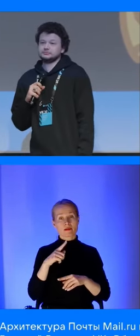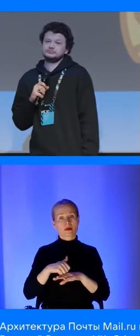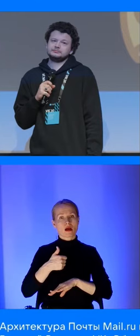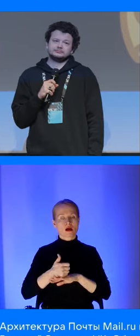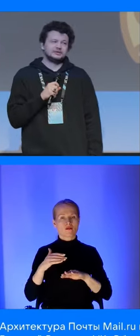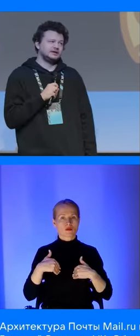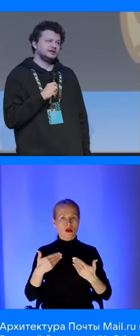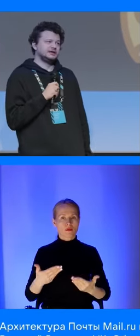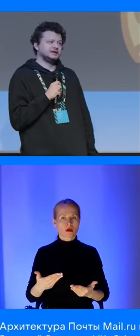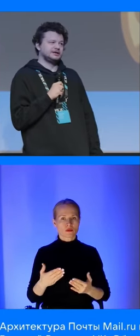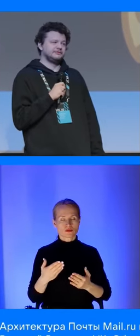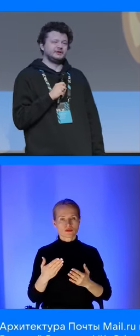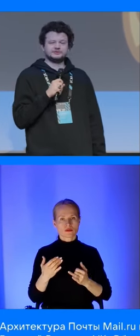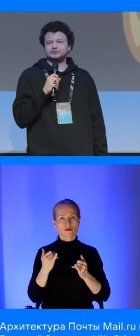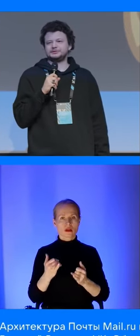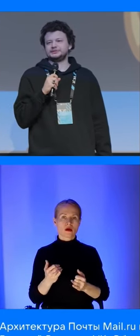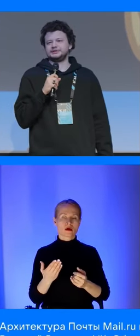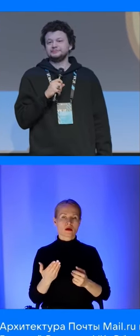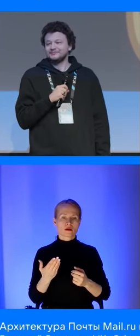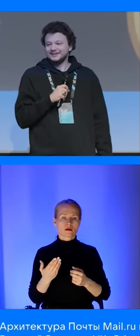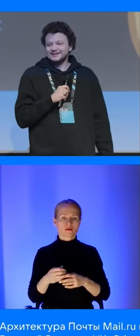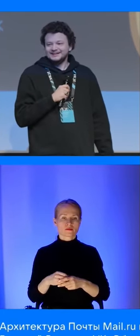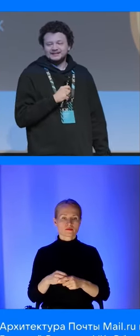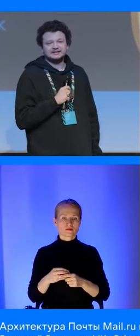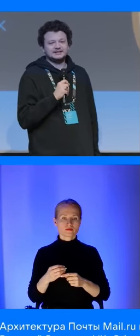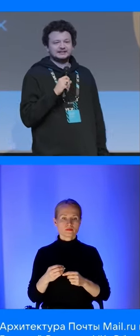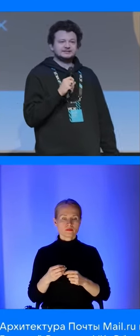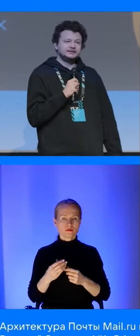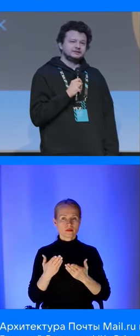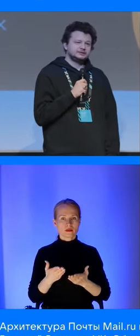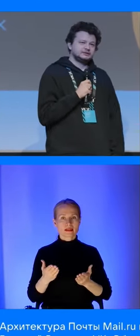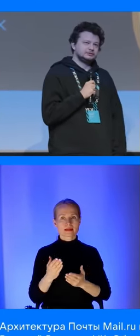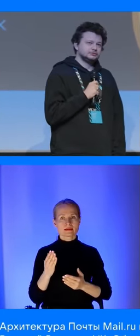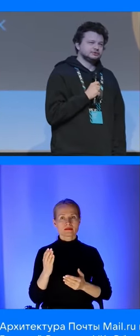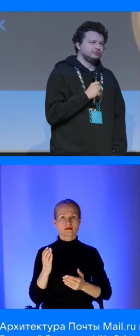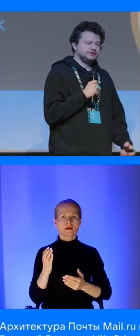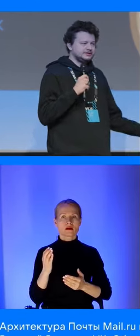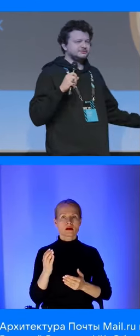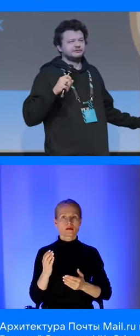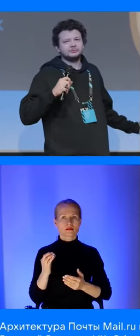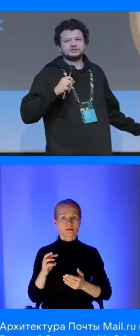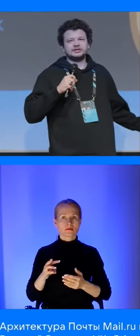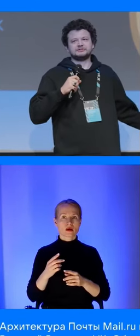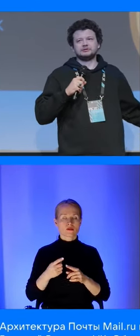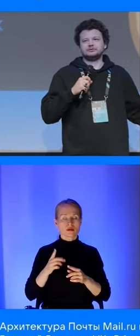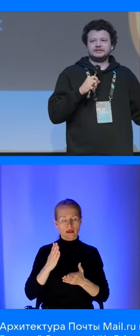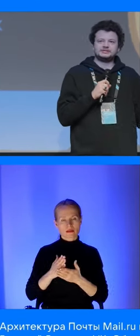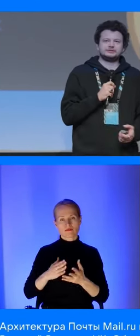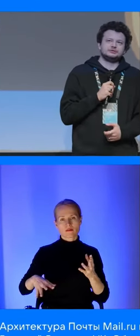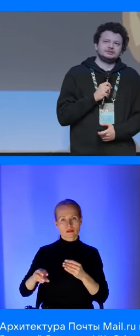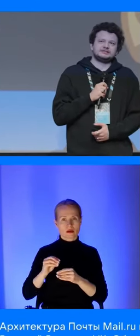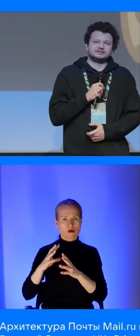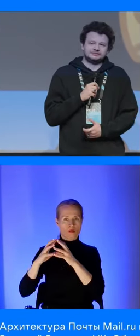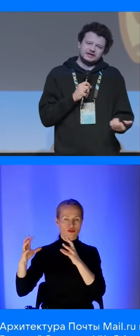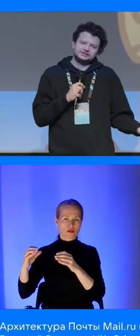рекомендацию для хранения файлов, используйте S3. S3 это, ну, собственно, он есть во всех облачных сервисах, он